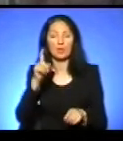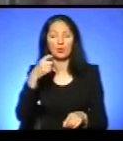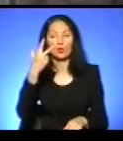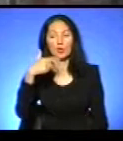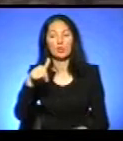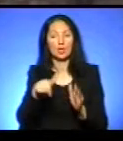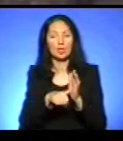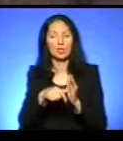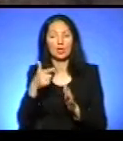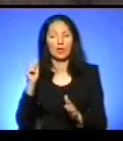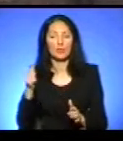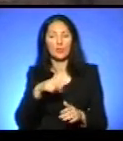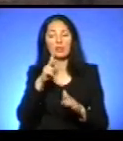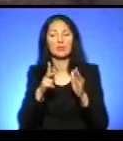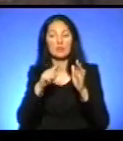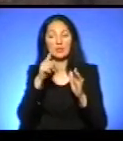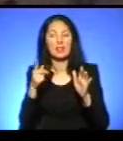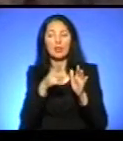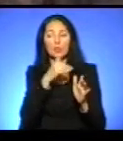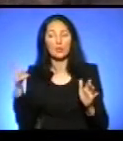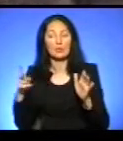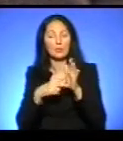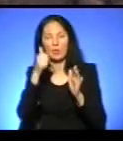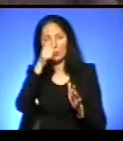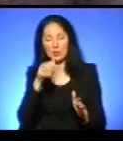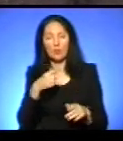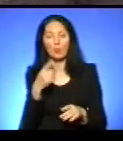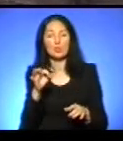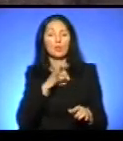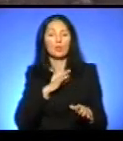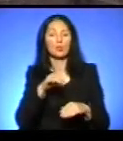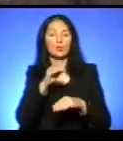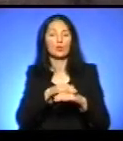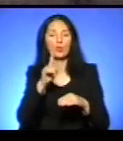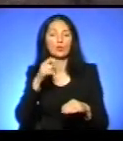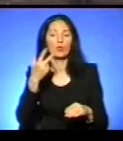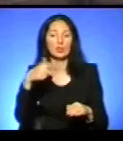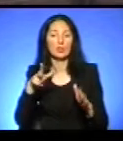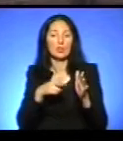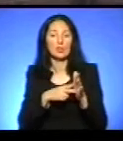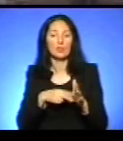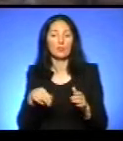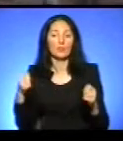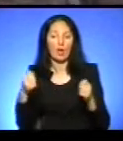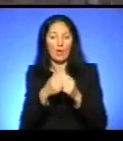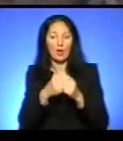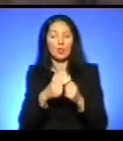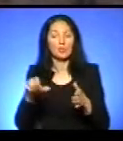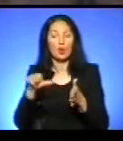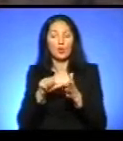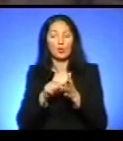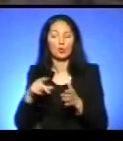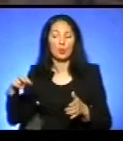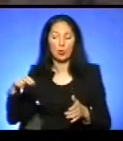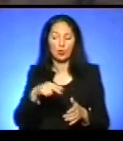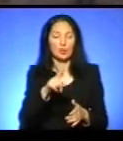136 гривень. За 7 місяців в області було зафіксовано 77 ДТП за участю пішоходів, з них